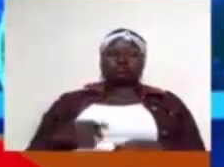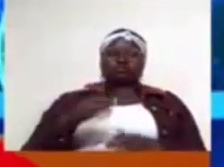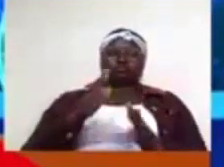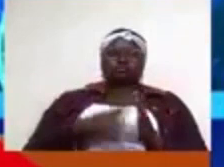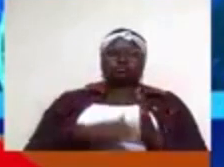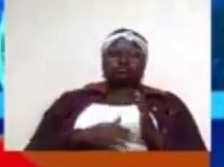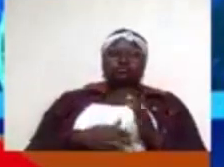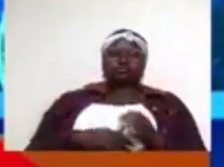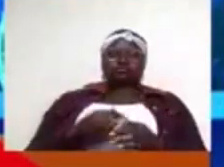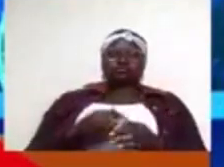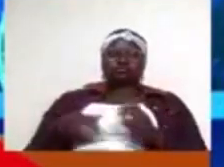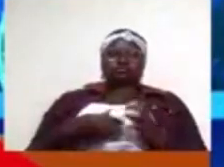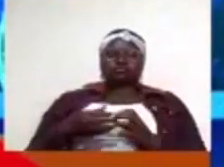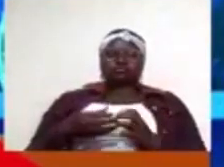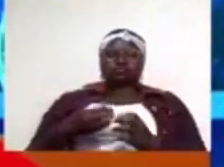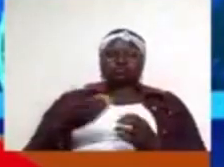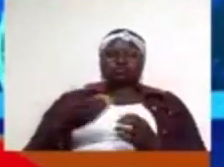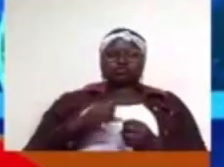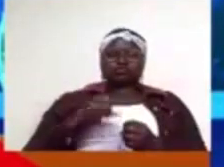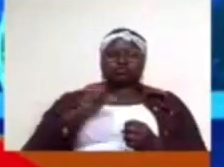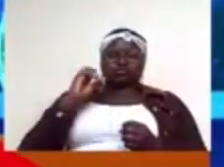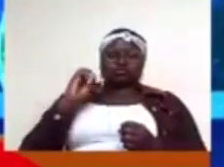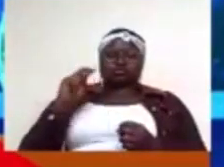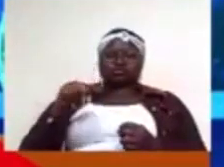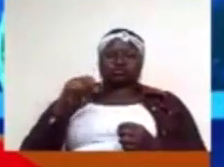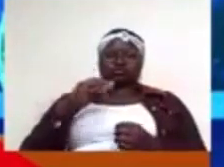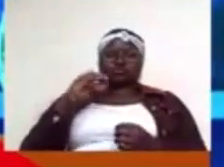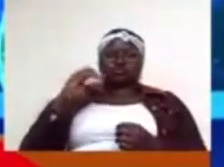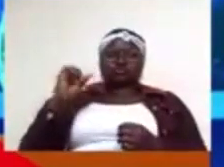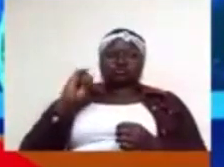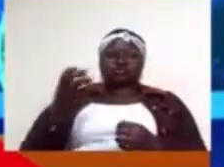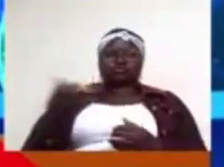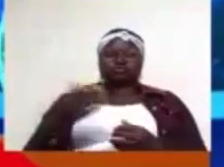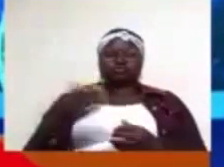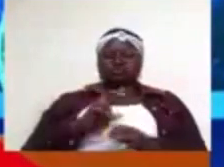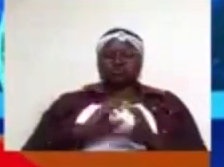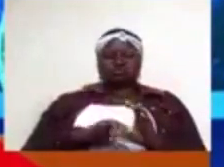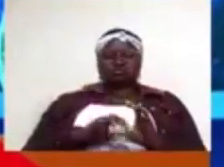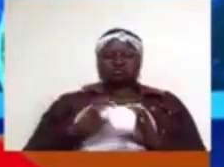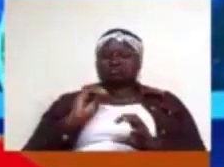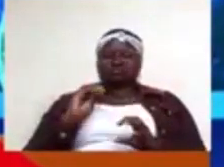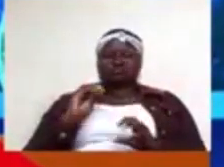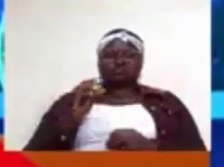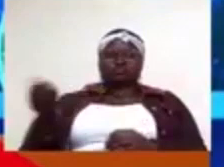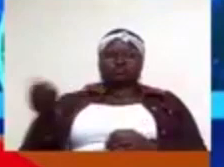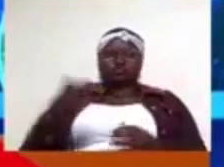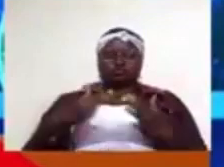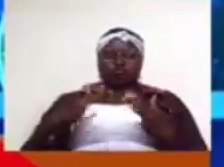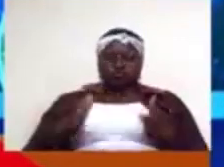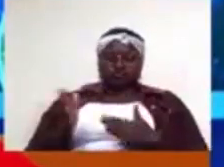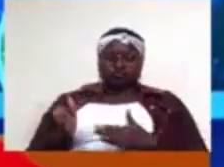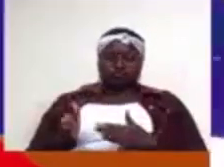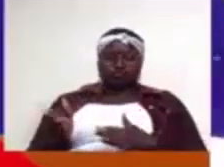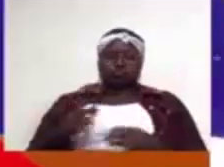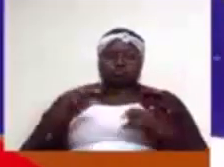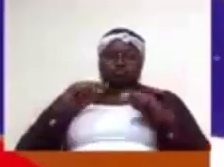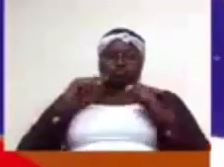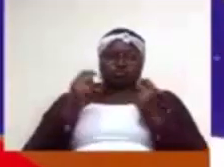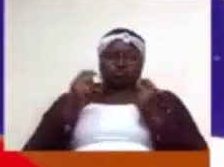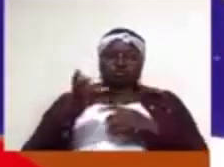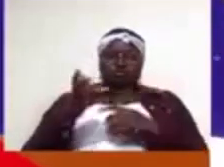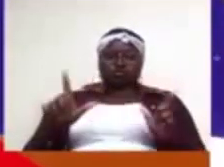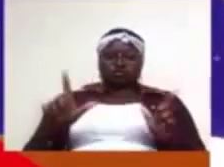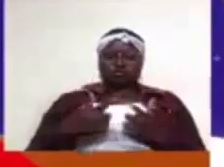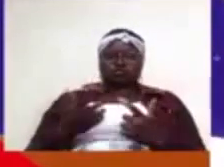are social beings. Human beings we are social beings. Gutire hede mudu angeikaria. Ii tuobirwo ni ngai ati ithuothe